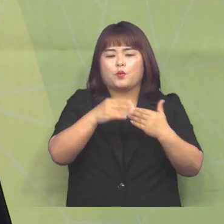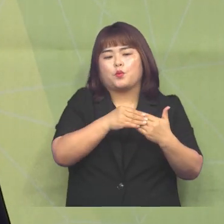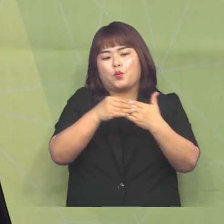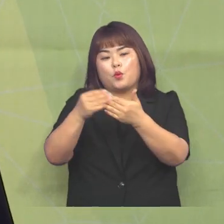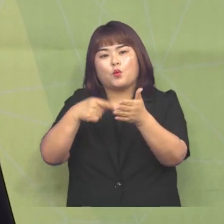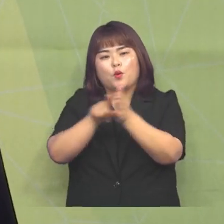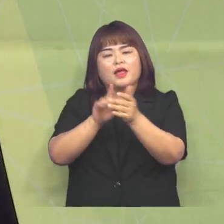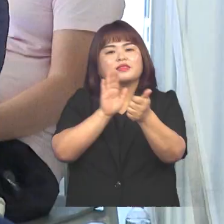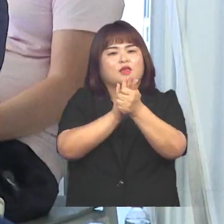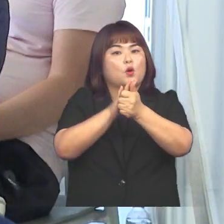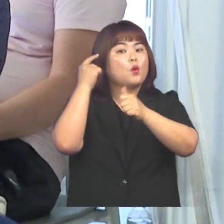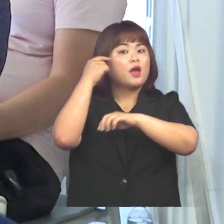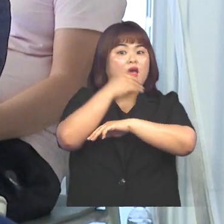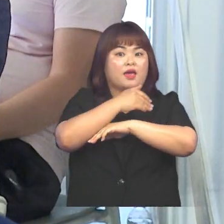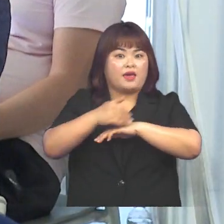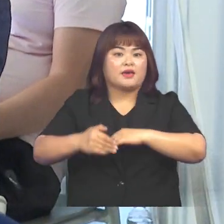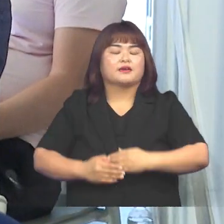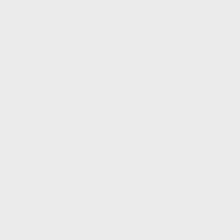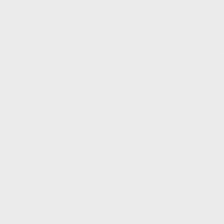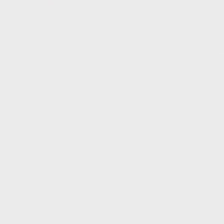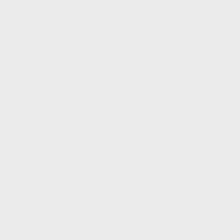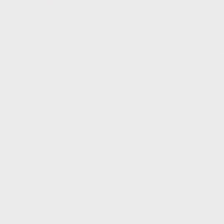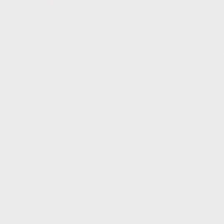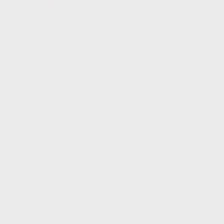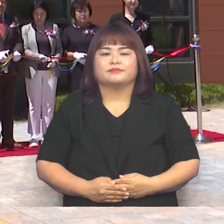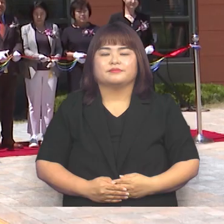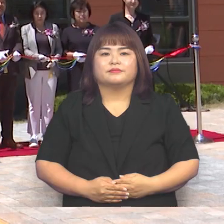위한 지원을 할 예정입니다.